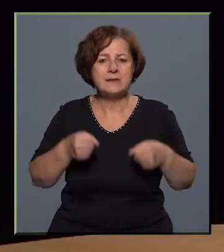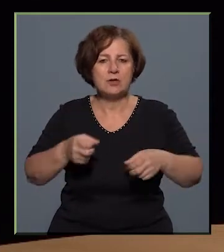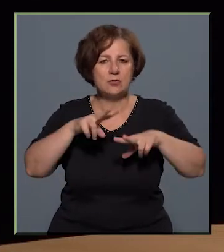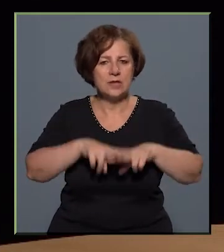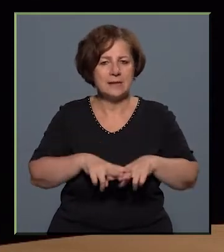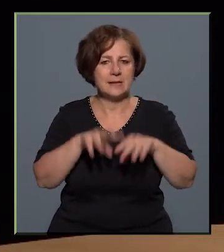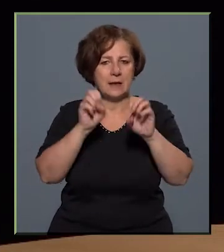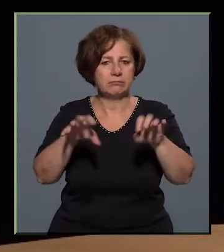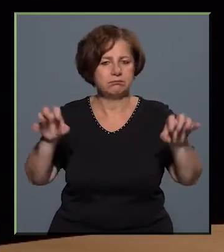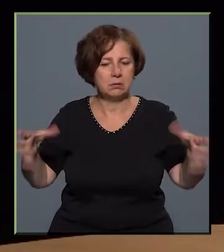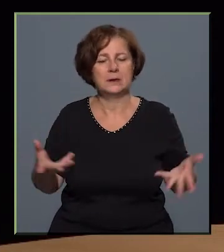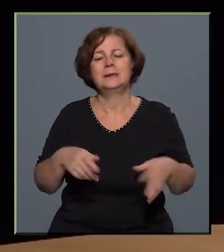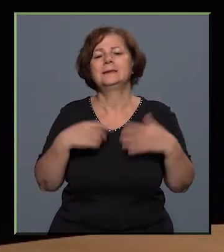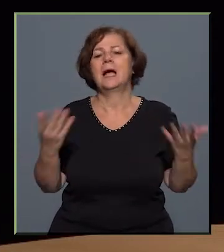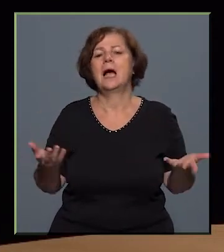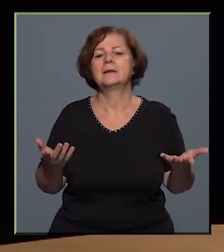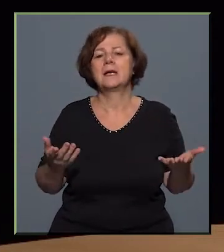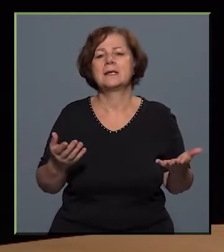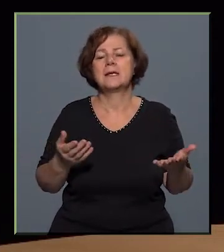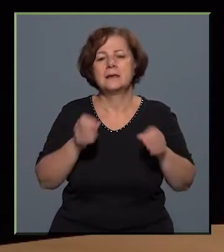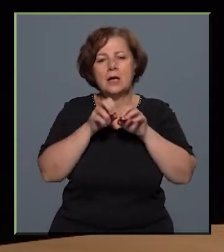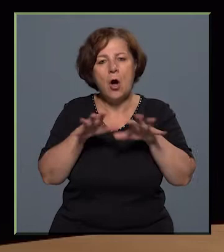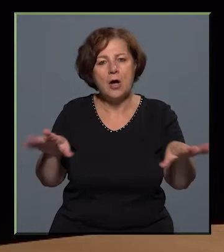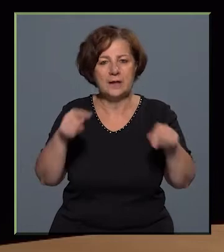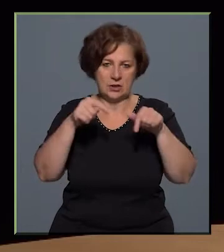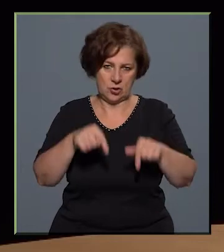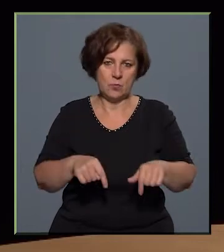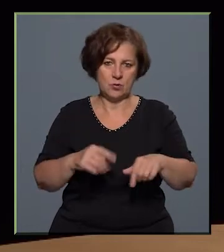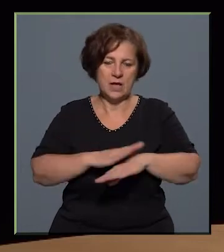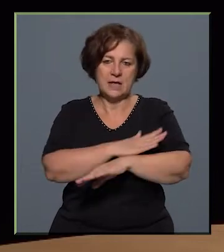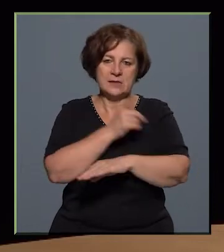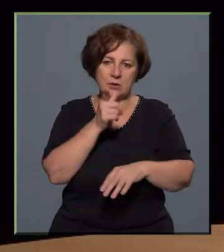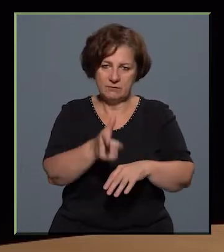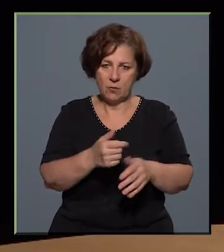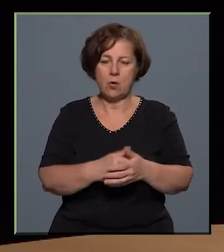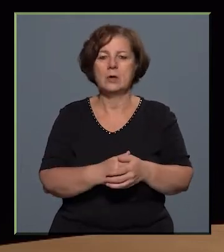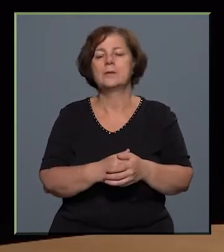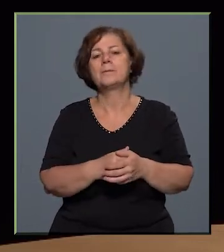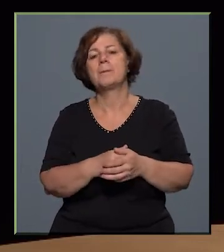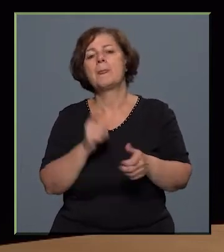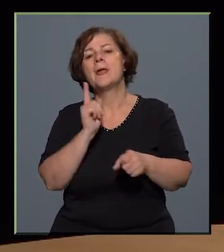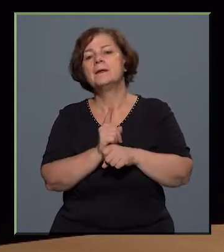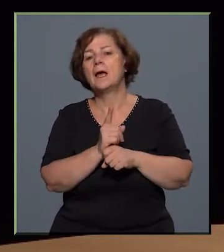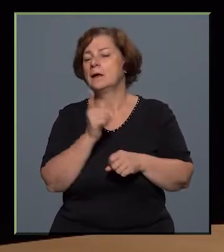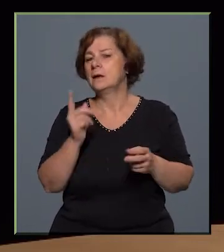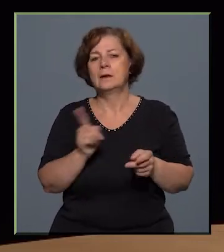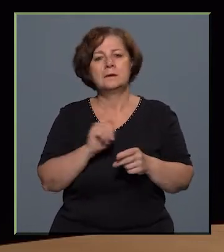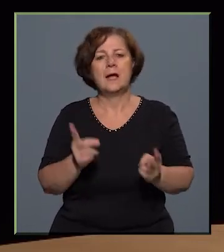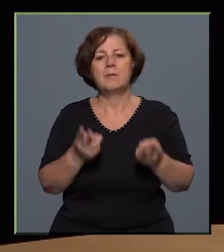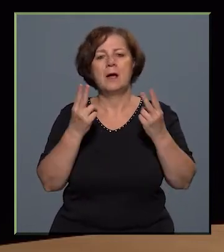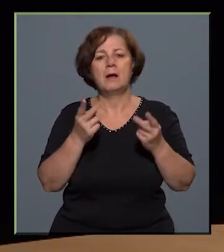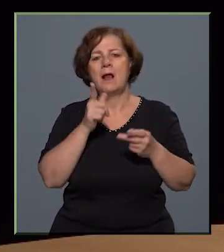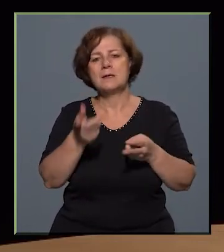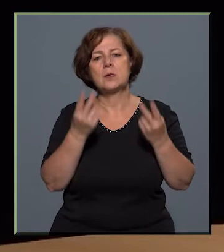rendszereket telepítettünk, tehát ez azért ennek a hatása majd most érződni fog, de nem lesz könnyű a